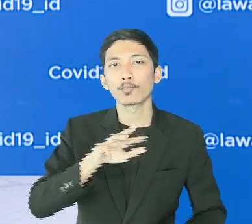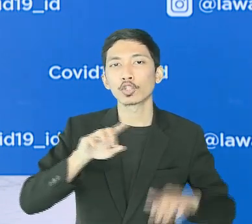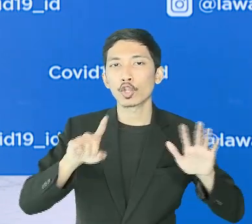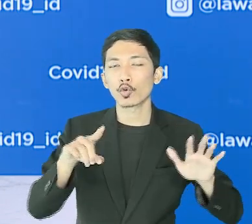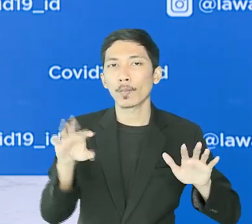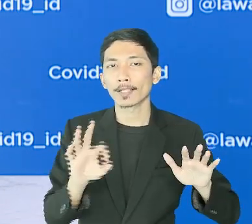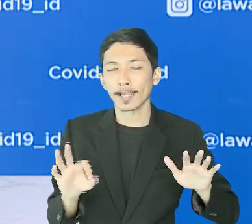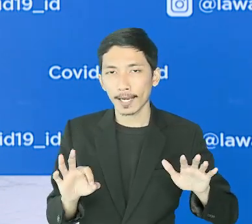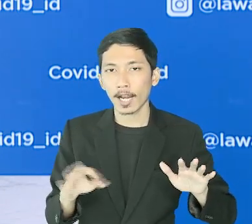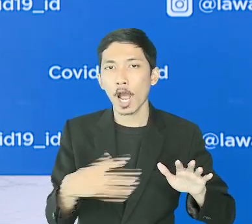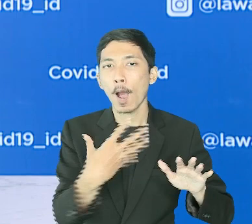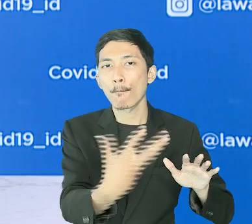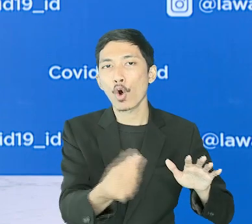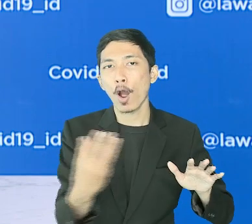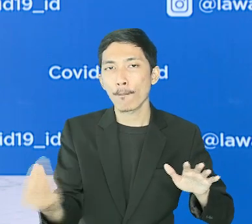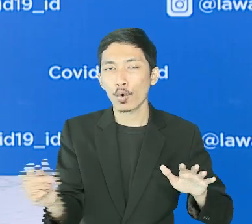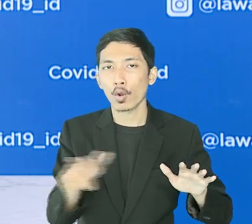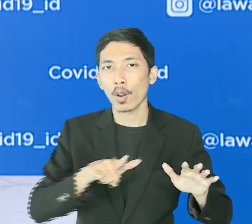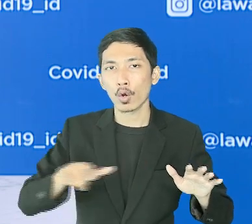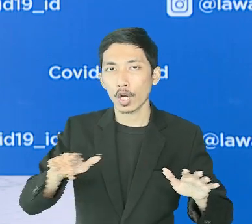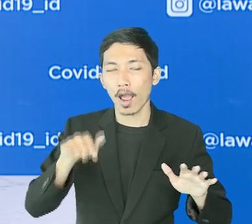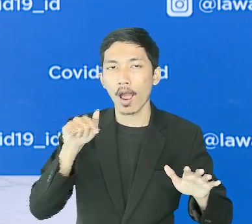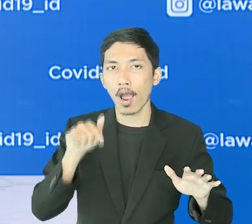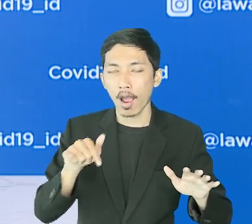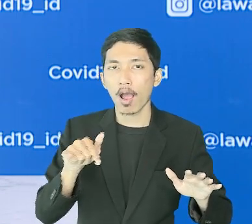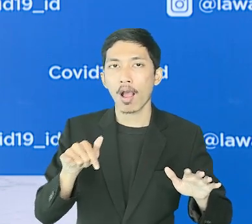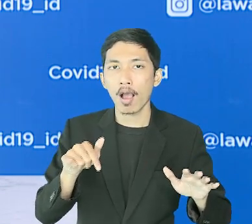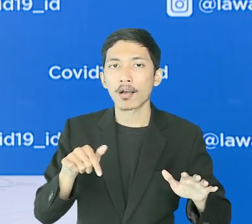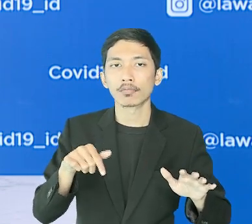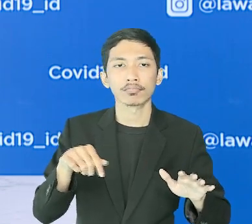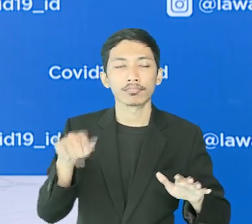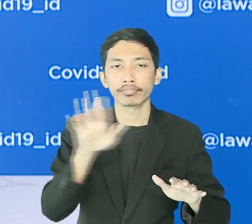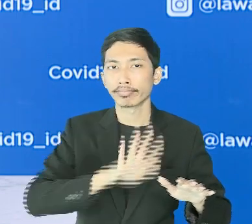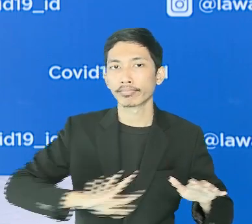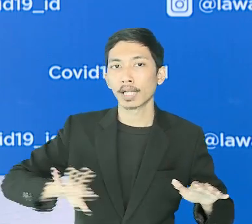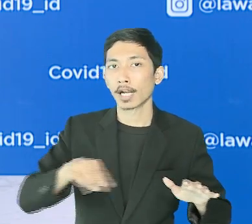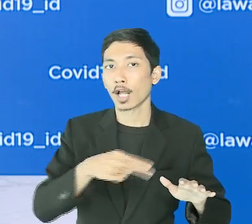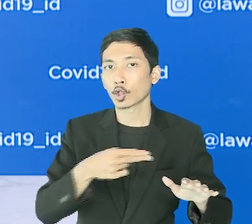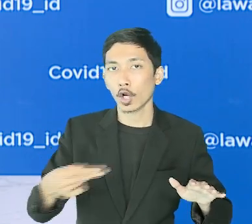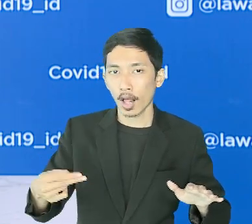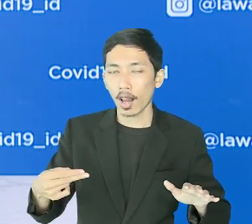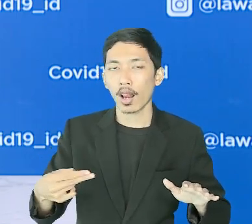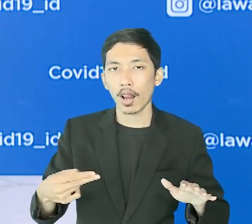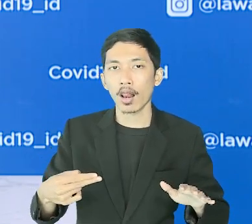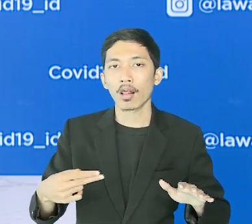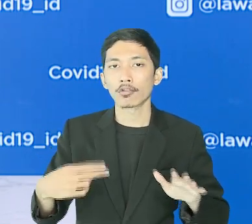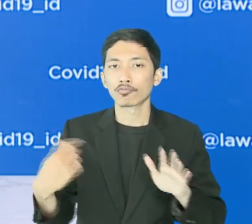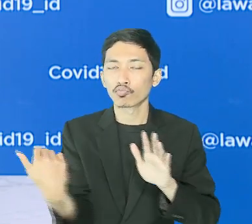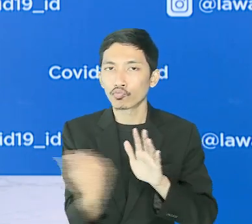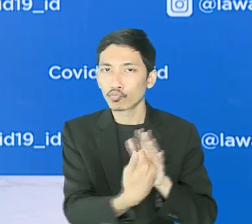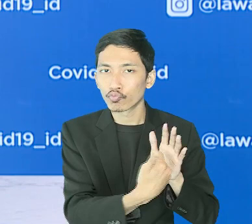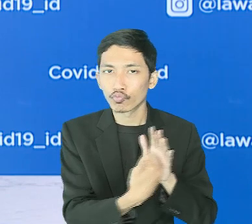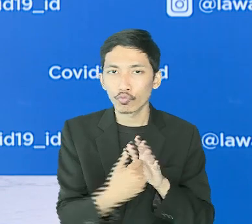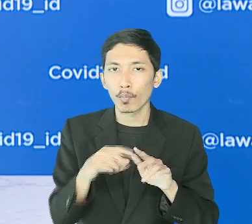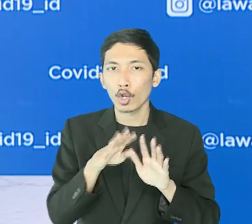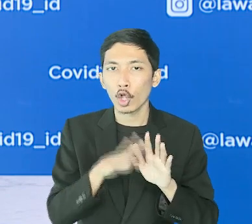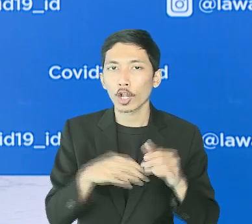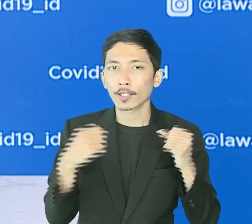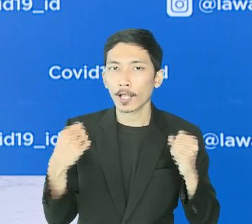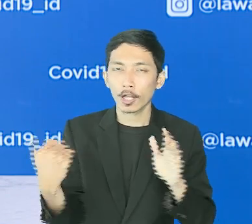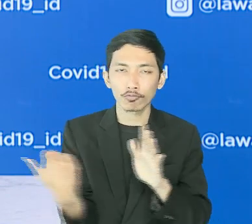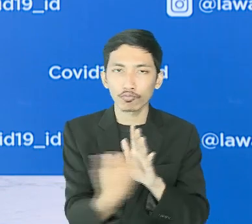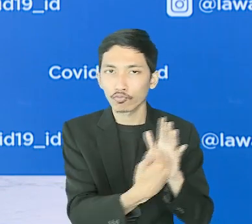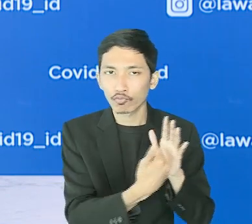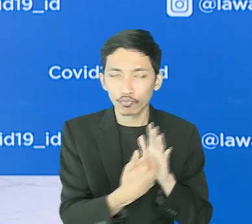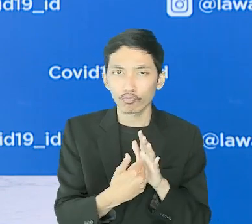21,91% desa atau kelurahan secara nasional dengan kepatuhan kurang dari 75%